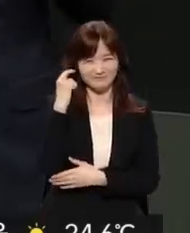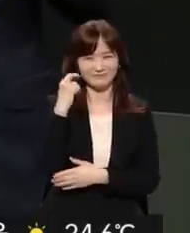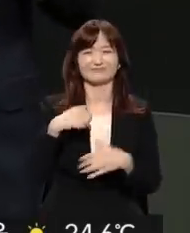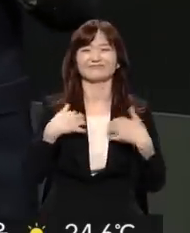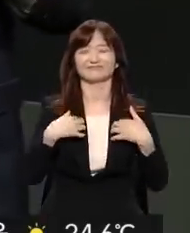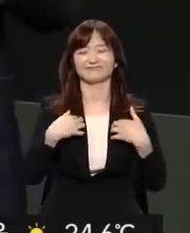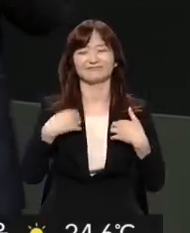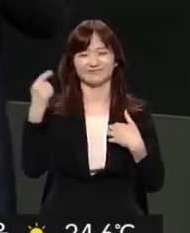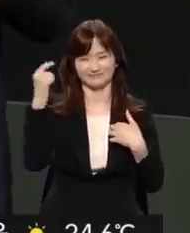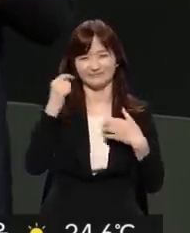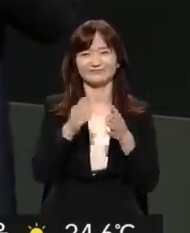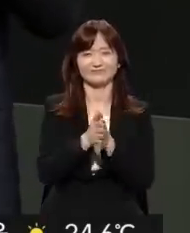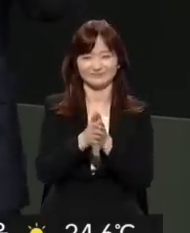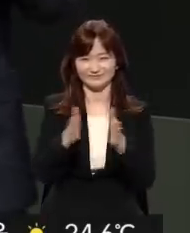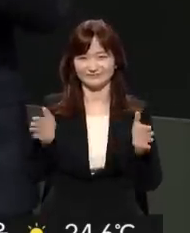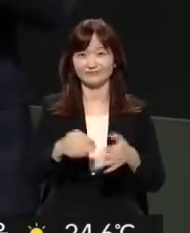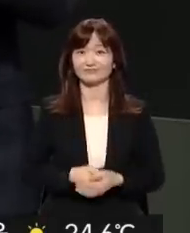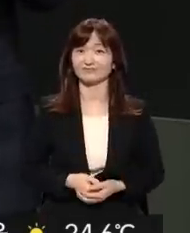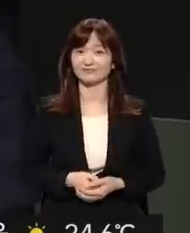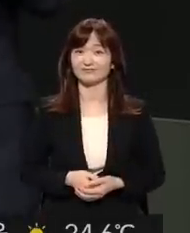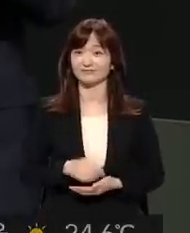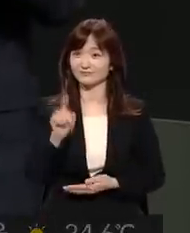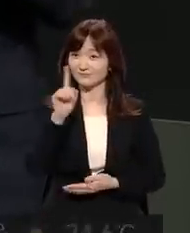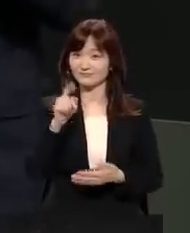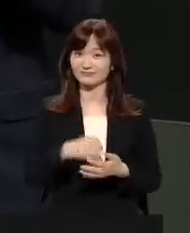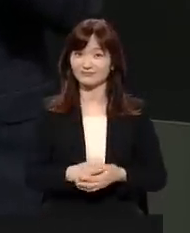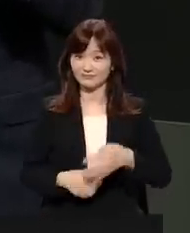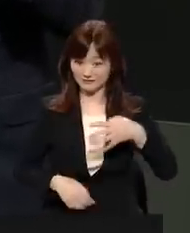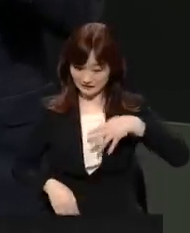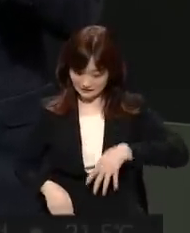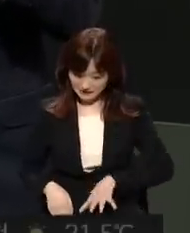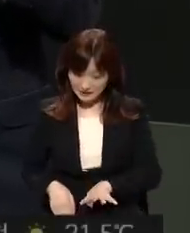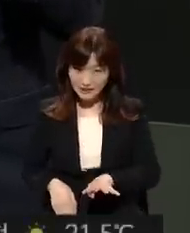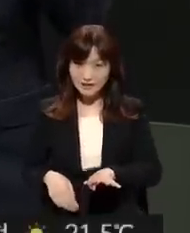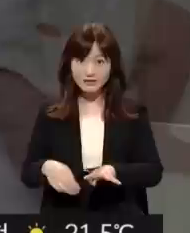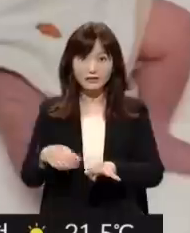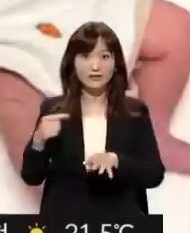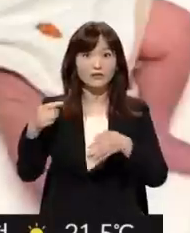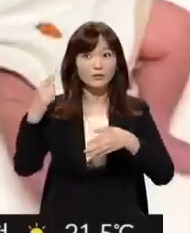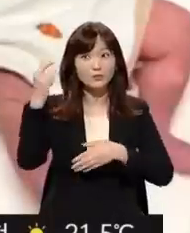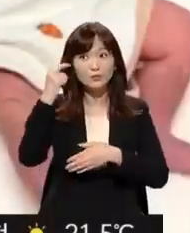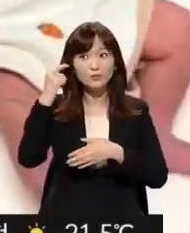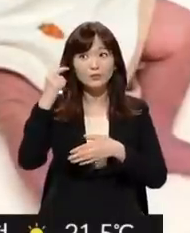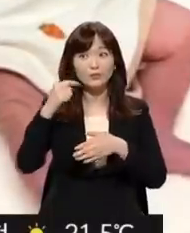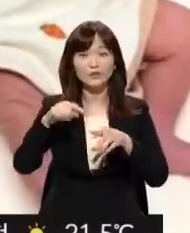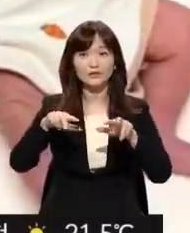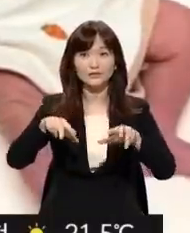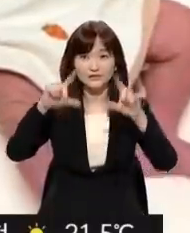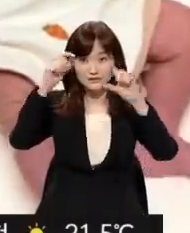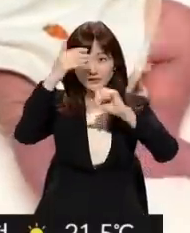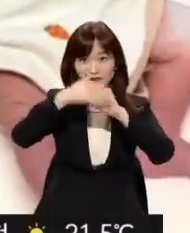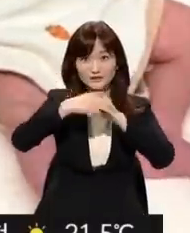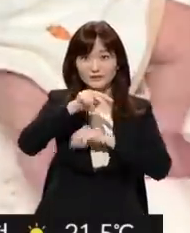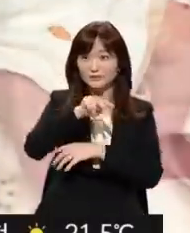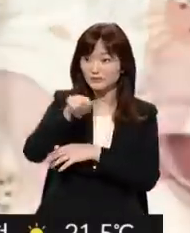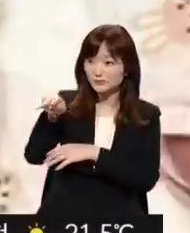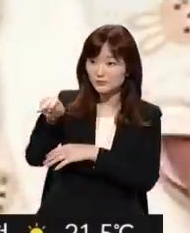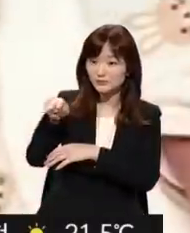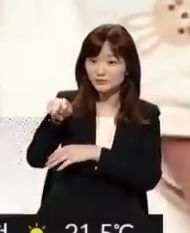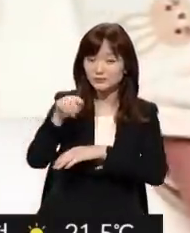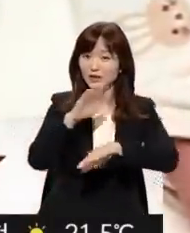즐거운 소식으로 시작해봅니다. 바로 내 쌍둥이 탄생 소식인데요. 이 친구들입니다. 예, 사진